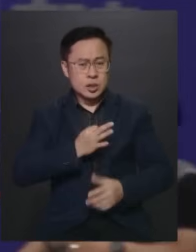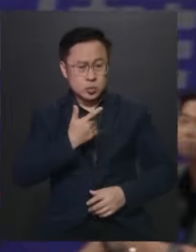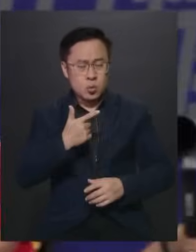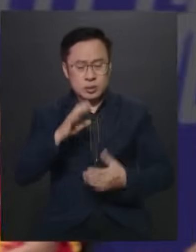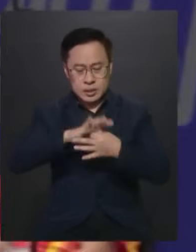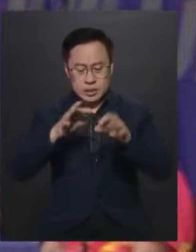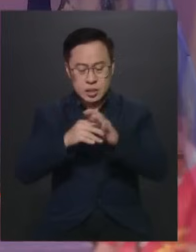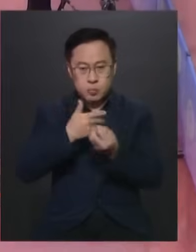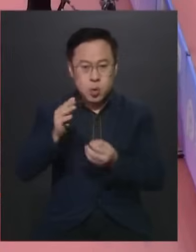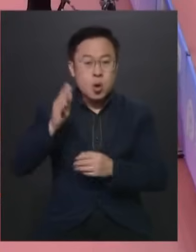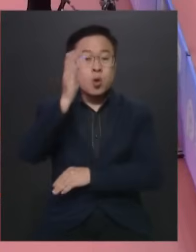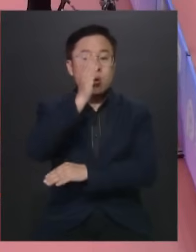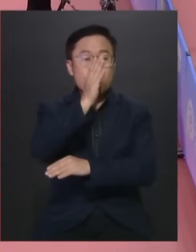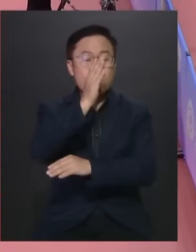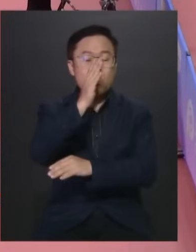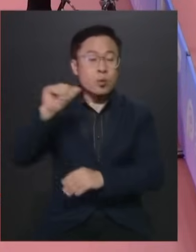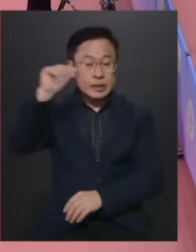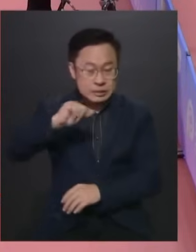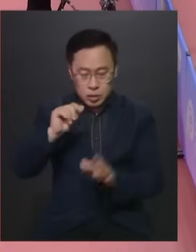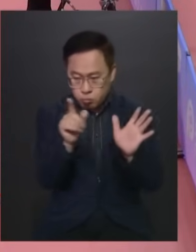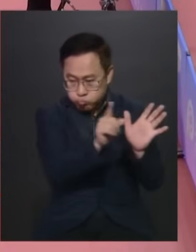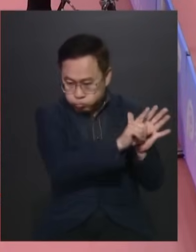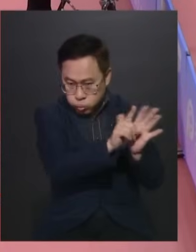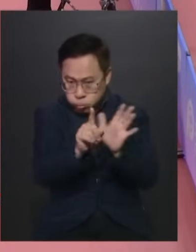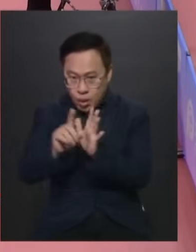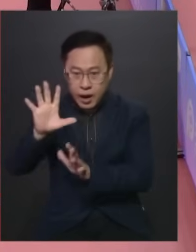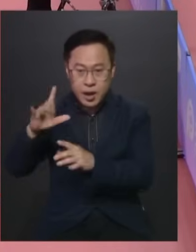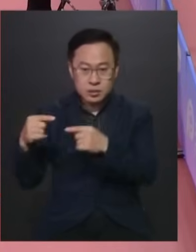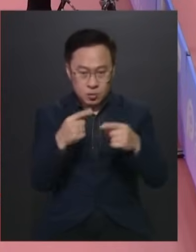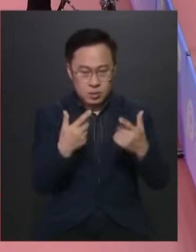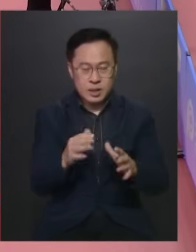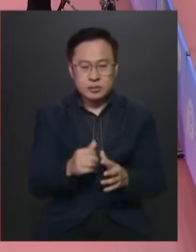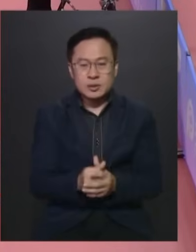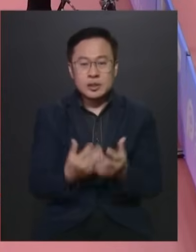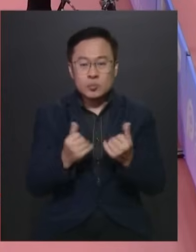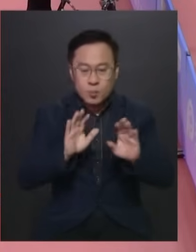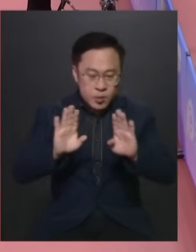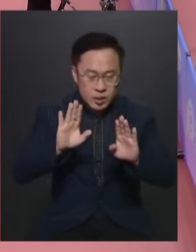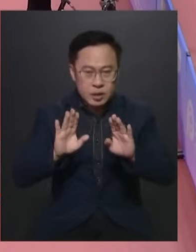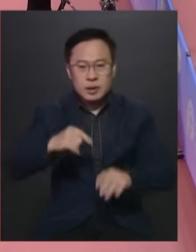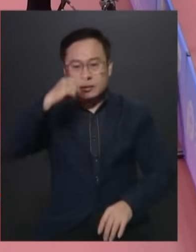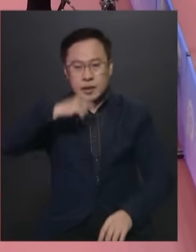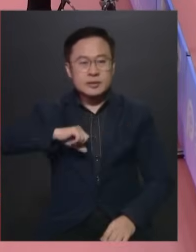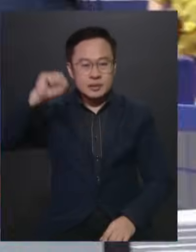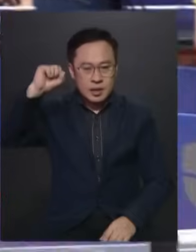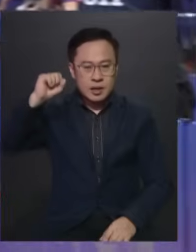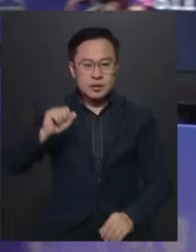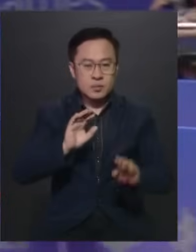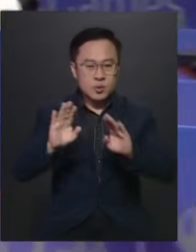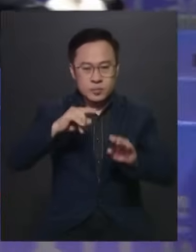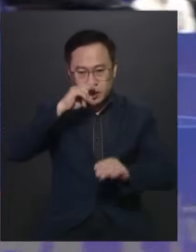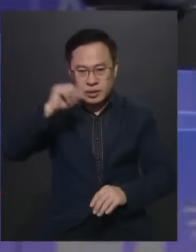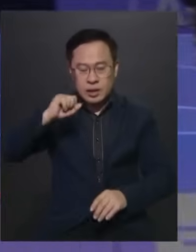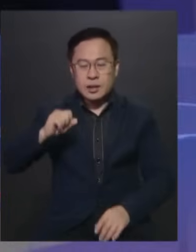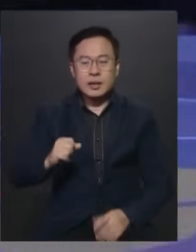จีนเจ้าภาพเนี่ยครับเจ้ารุ่งของเราในเสื้อสีเหลืองครับปรากฏว่าก็เหนือกว่าชัดเจนนะครับเอาชนะนักกีฬา